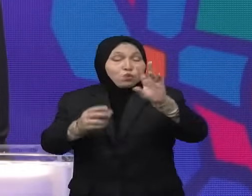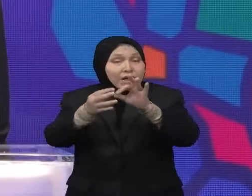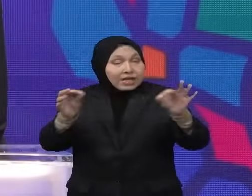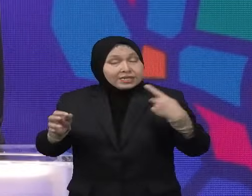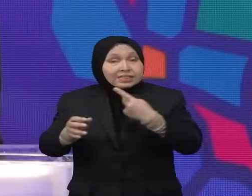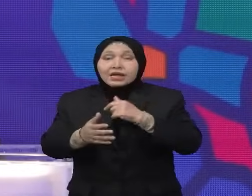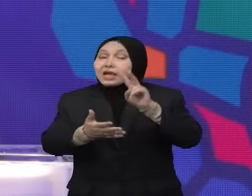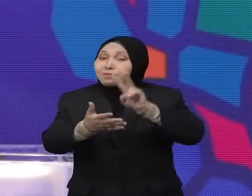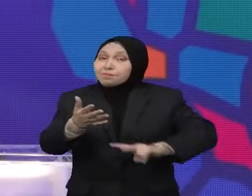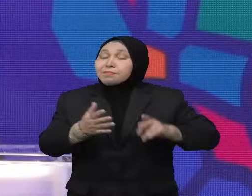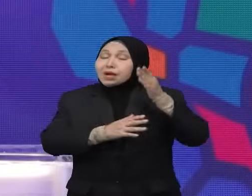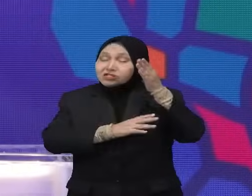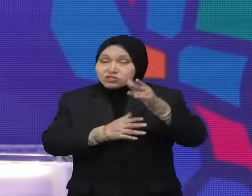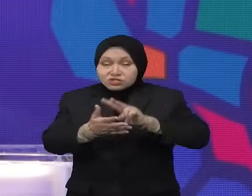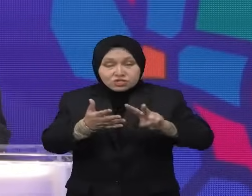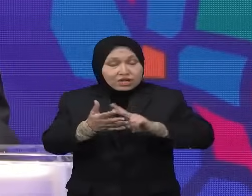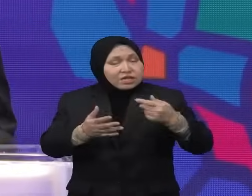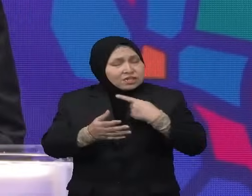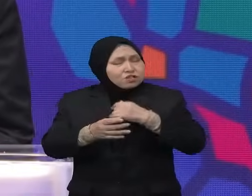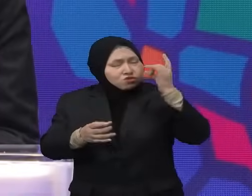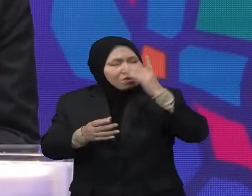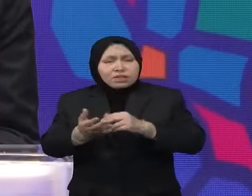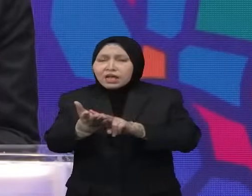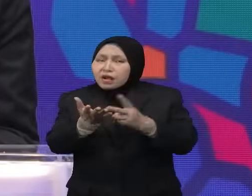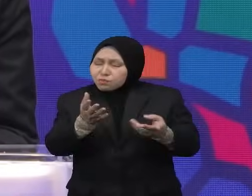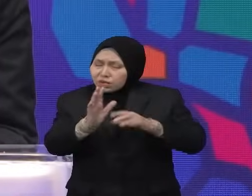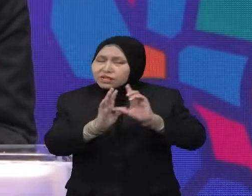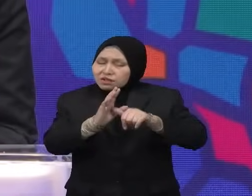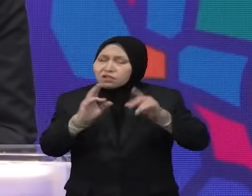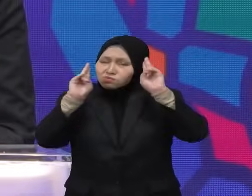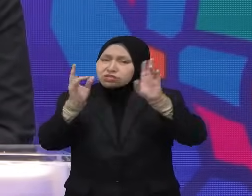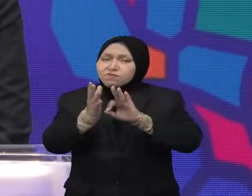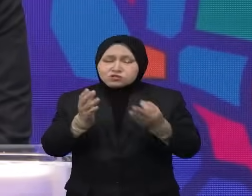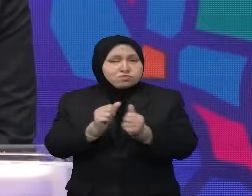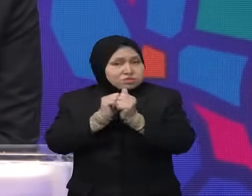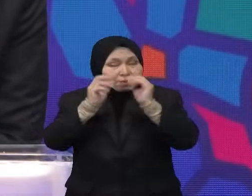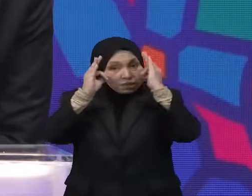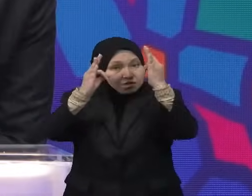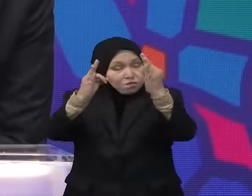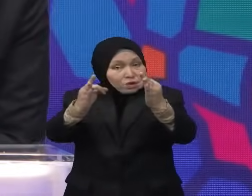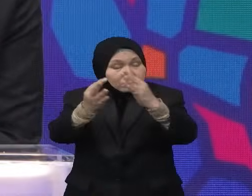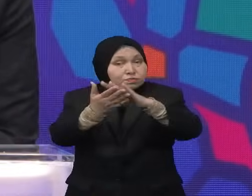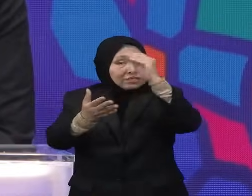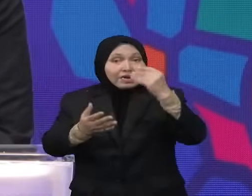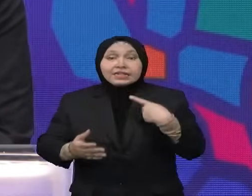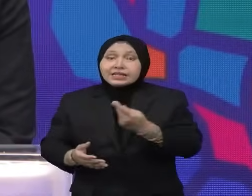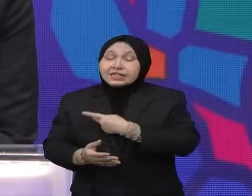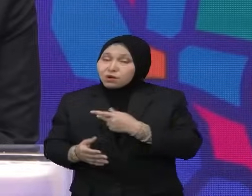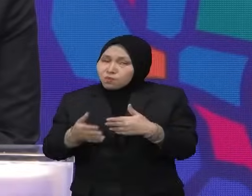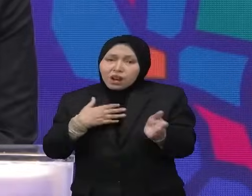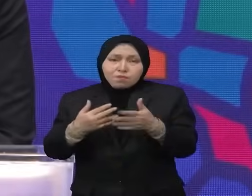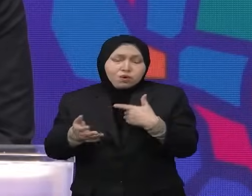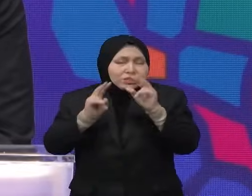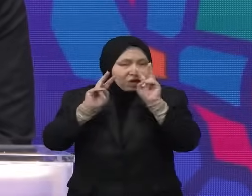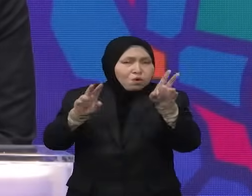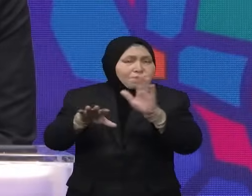kita akan baca, dan insyaAllah akan ditadabbur oleh Ustaz Fazrul sebentar nanti insyaAllah. Baik, sama-sama kita fokus pengajian kita, walaupun tengok